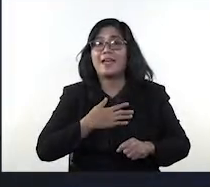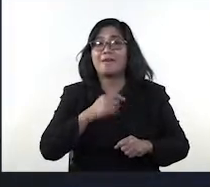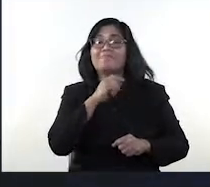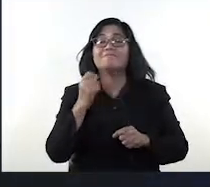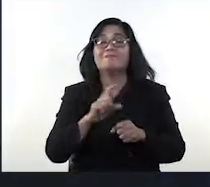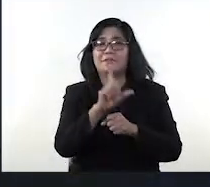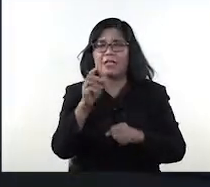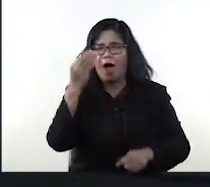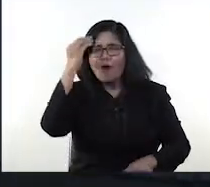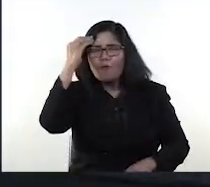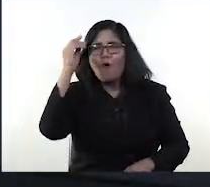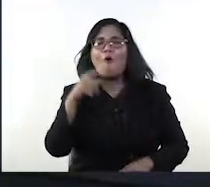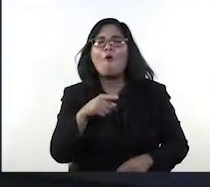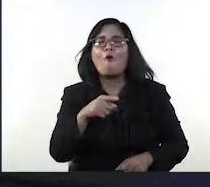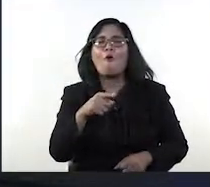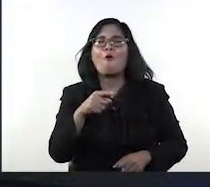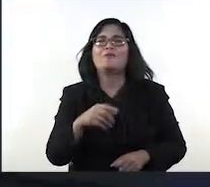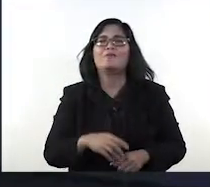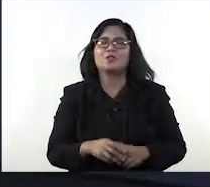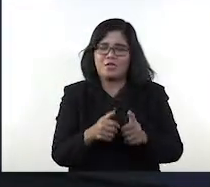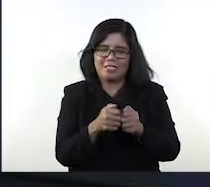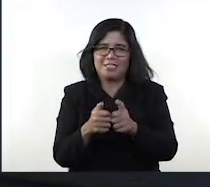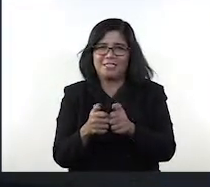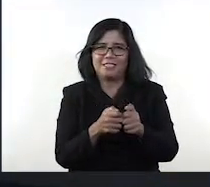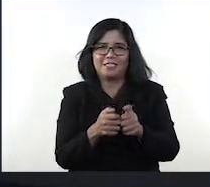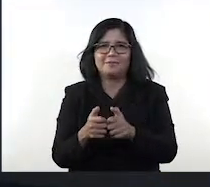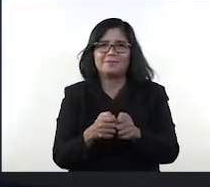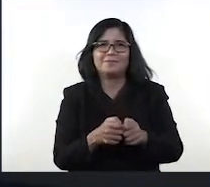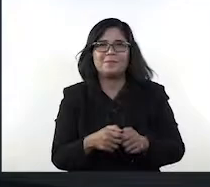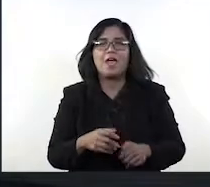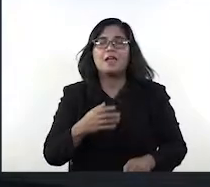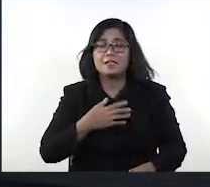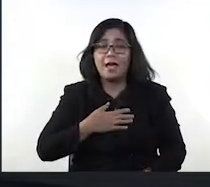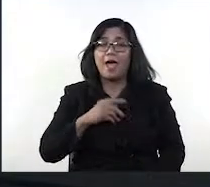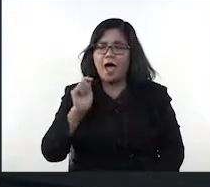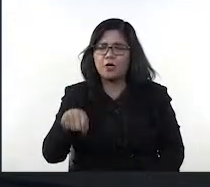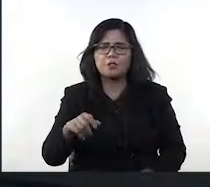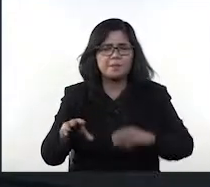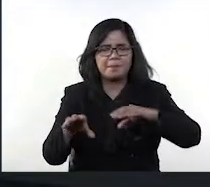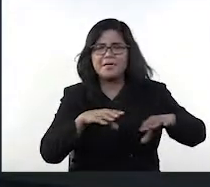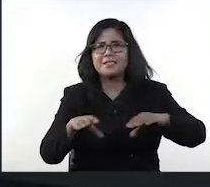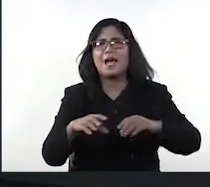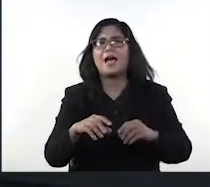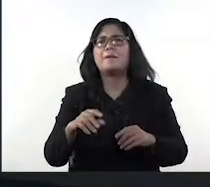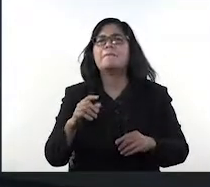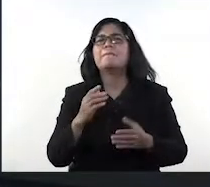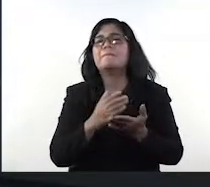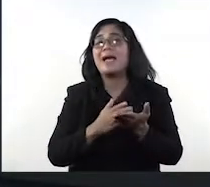bisa interaktif tulis Hai saya harus mengerjakan bagian saya